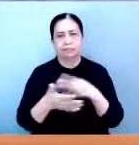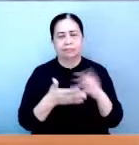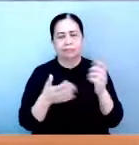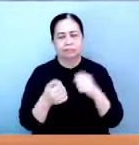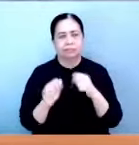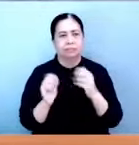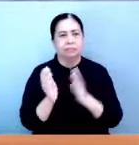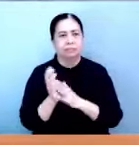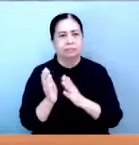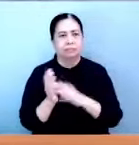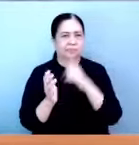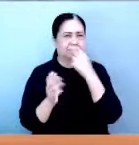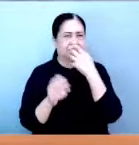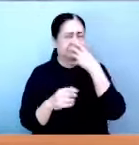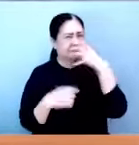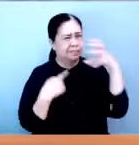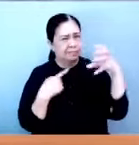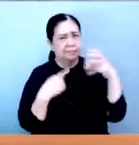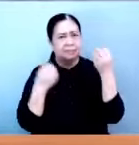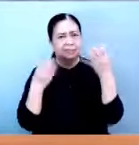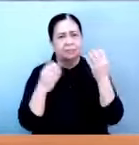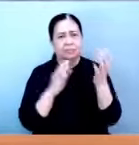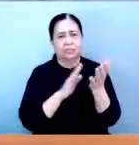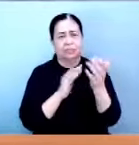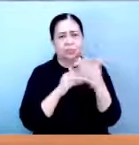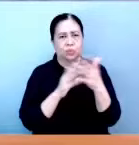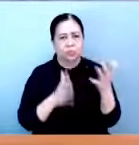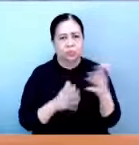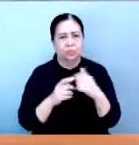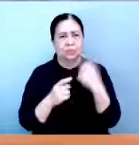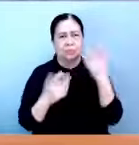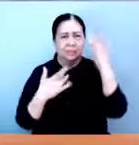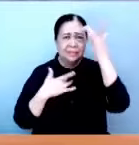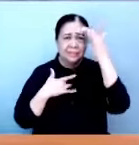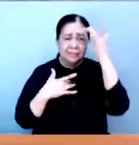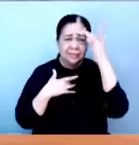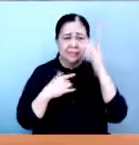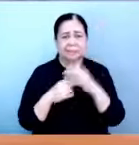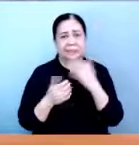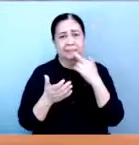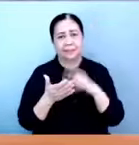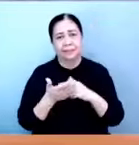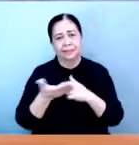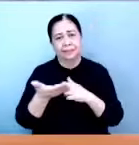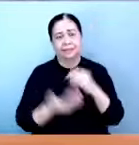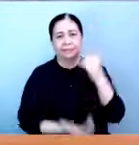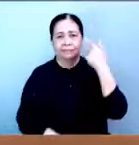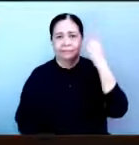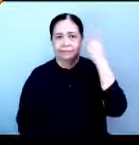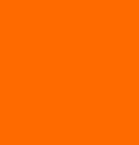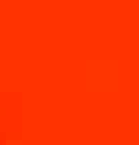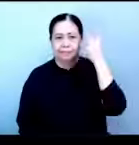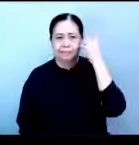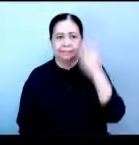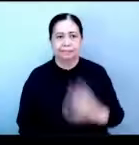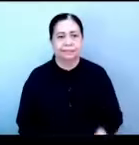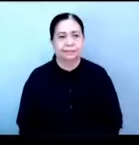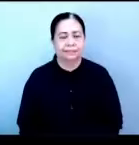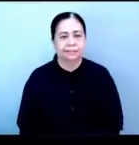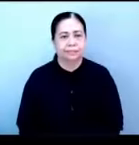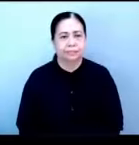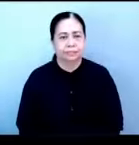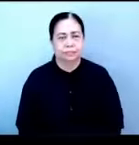lalo pa't dahil sa matitinding init maraming estudyante na ang nagkakasakit nagbabalik si Gerard de la Peña sa